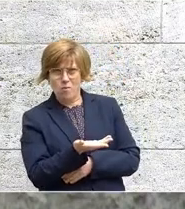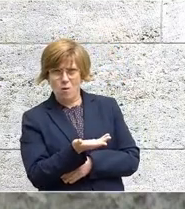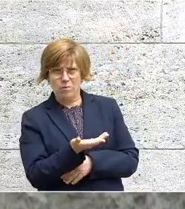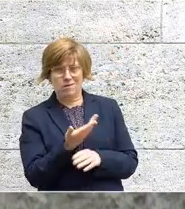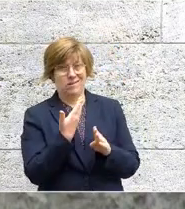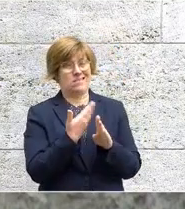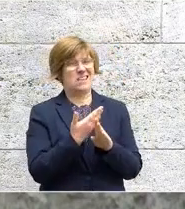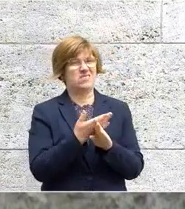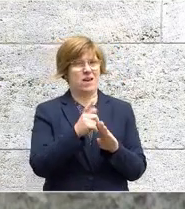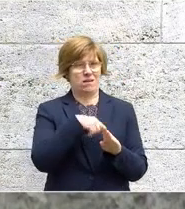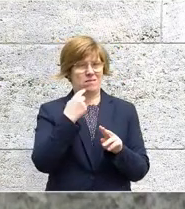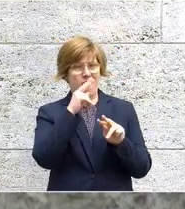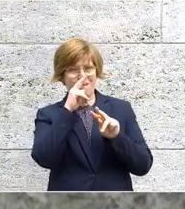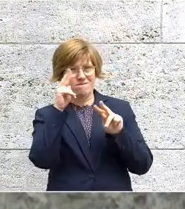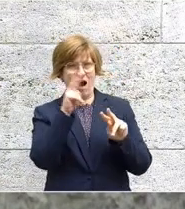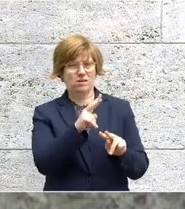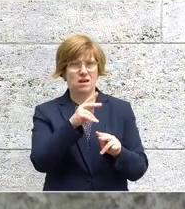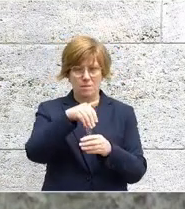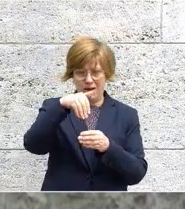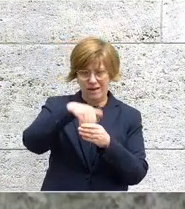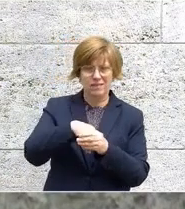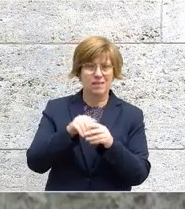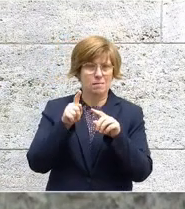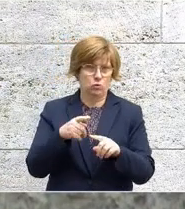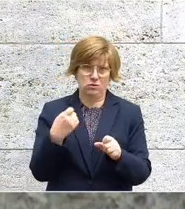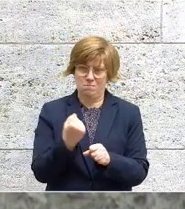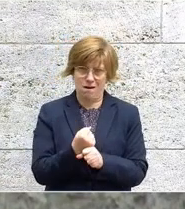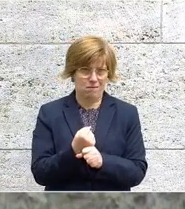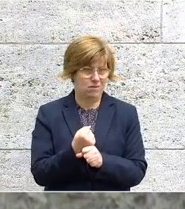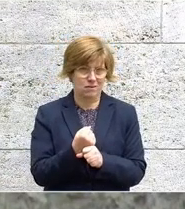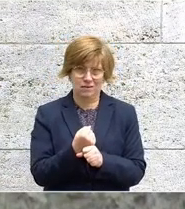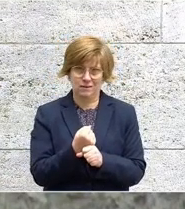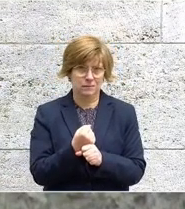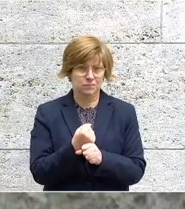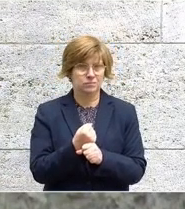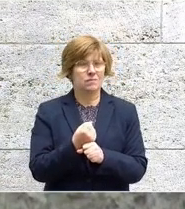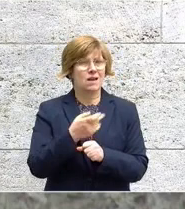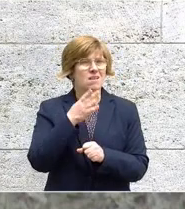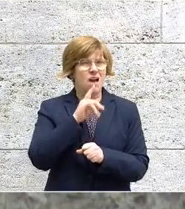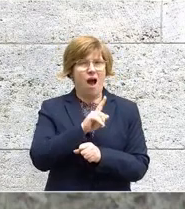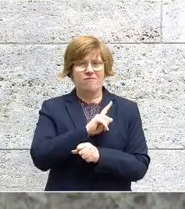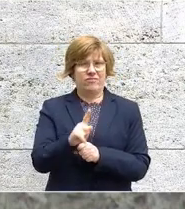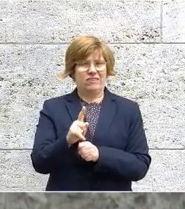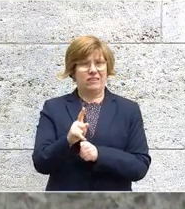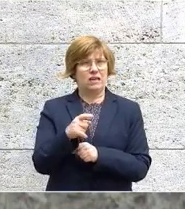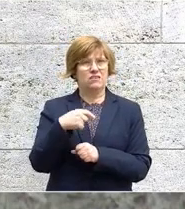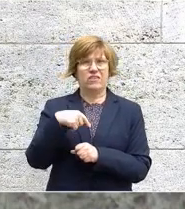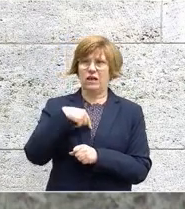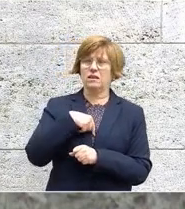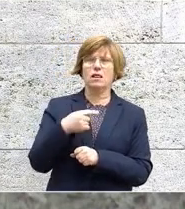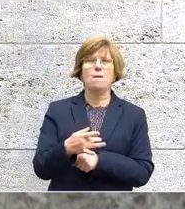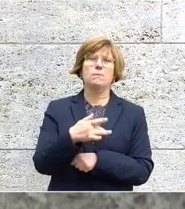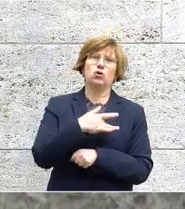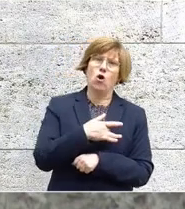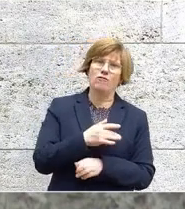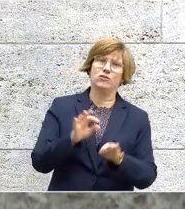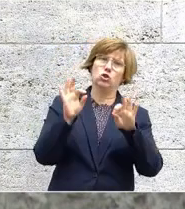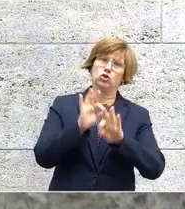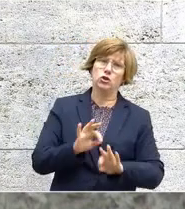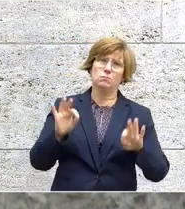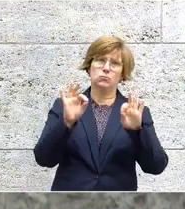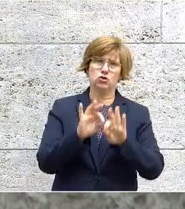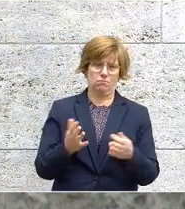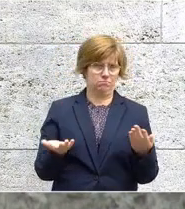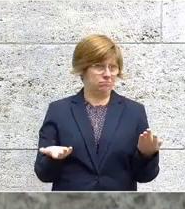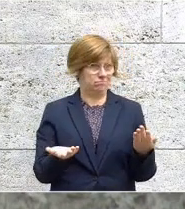Deshalb ist unser aller Wachsamkeit auch im Inneren gefordert. Uns darf das alles dabei nicht nur betroffen machen, das reicht nicht.